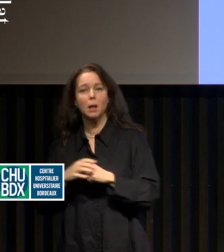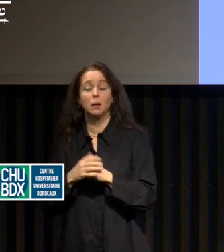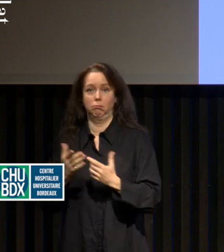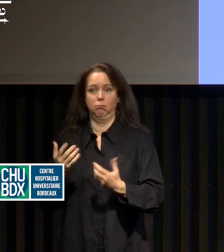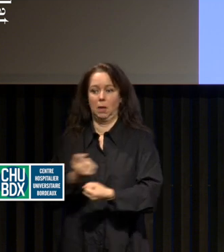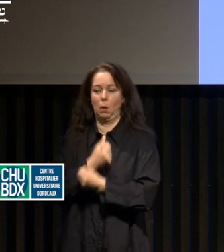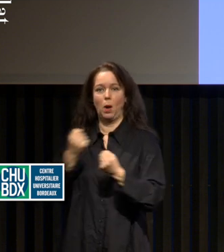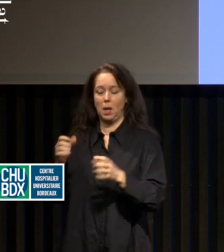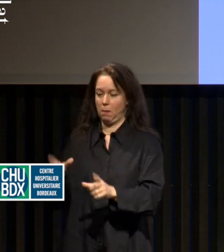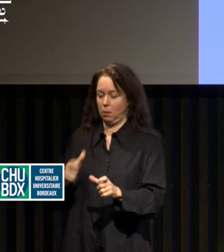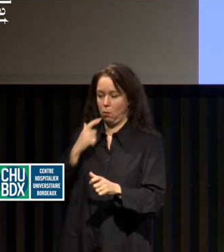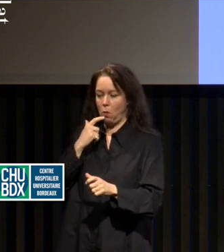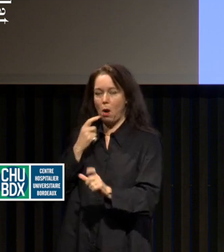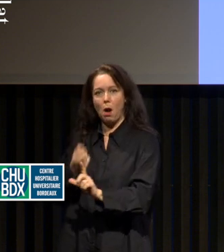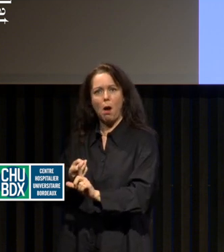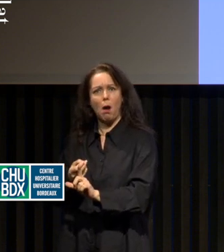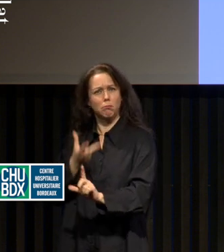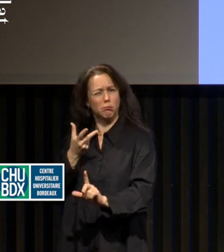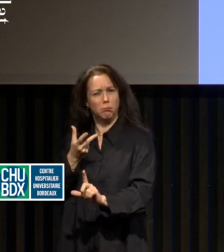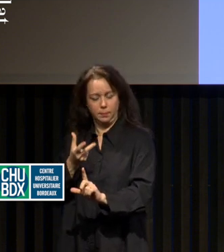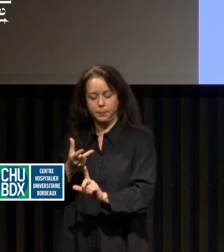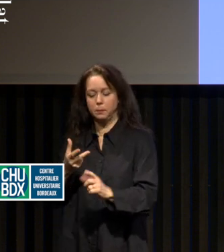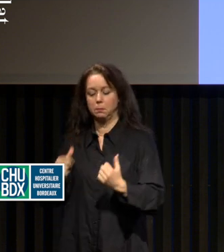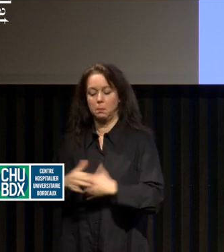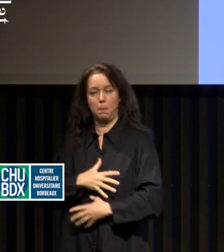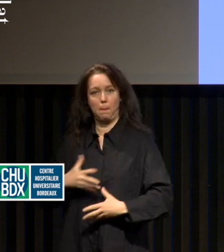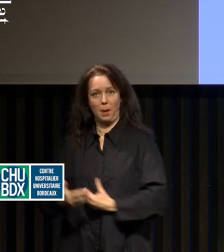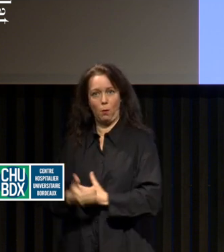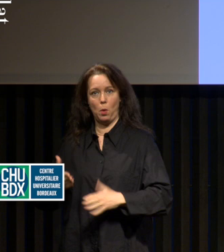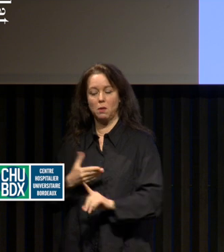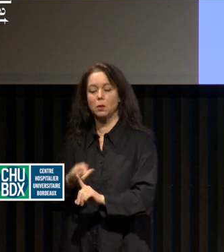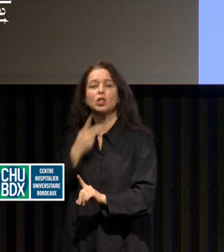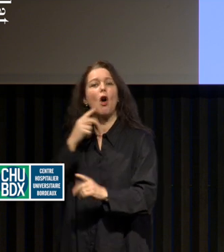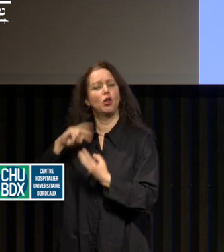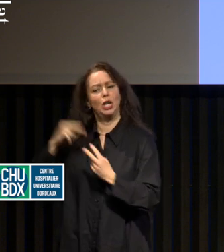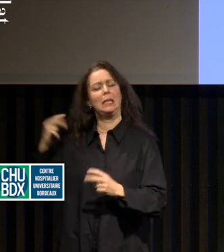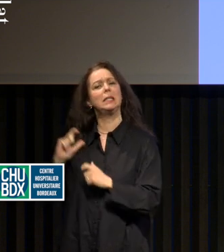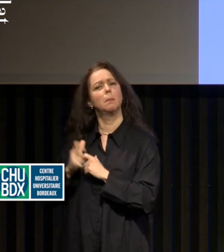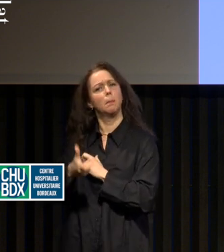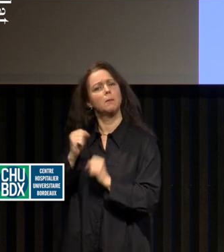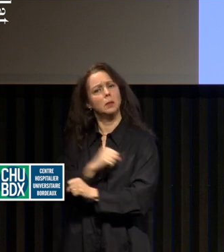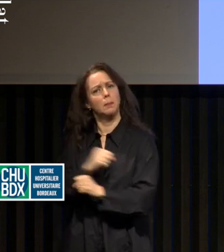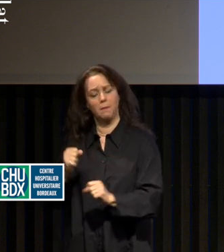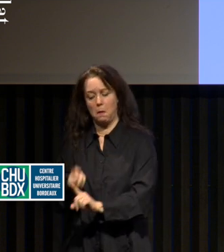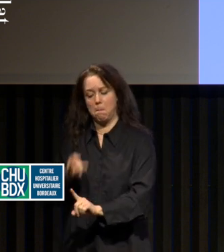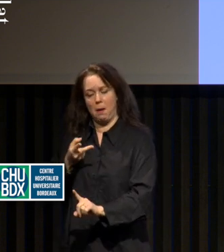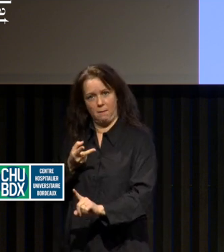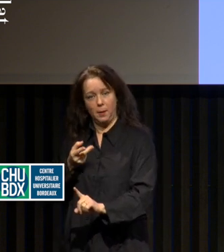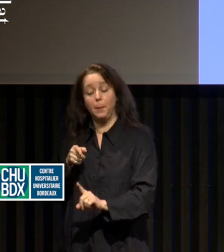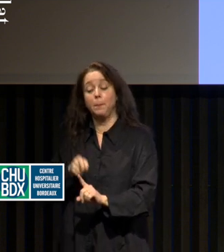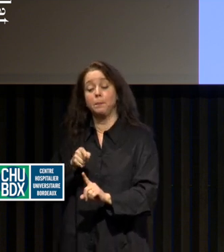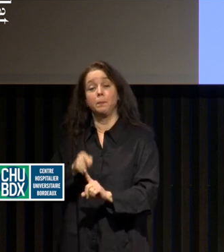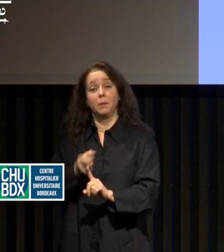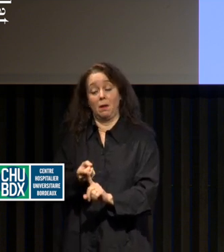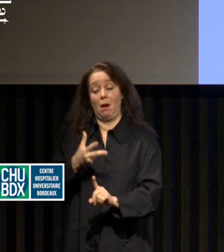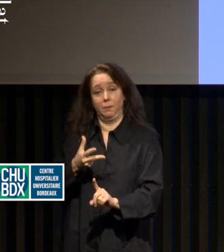on va prendre le microbiote de cette souris génétiquement prédisposée obèse, et qu'on injecte ce